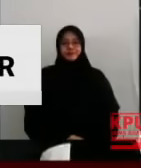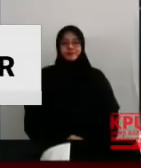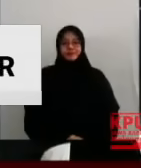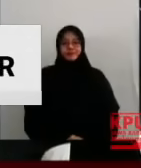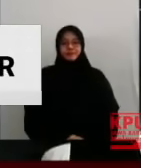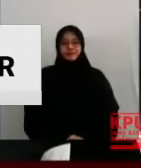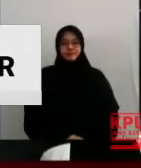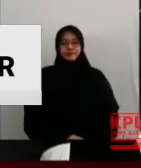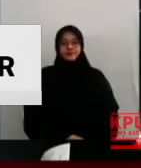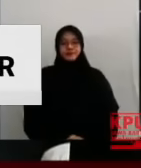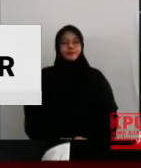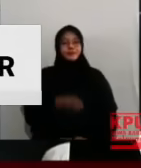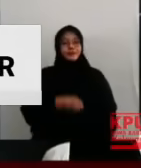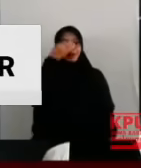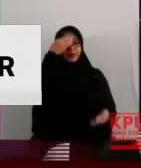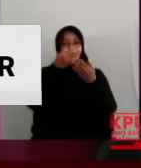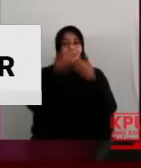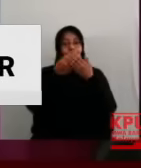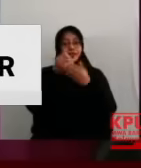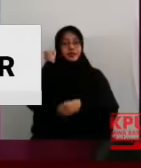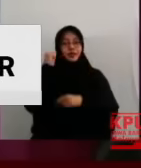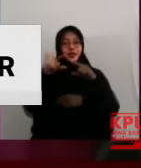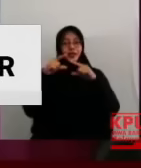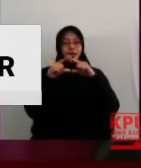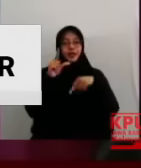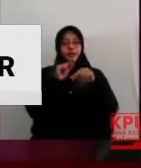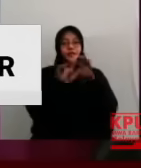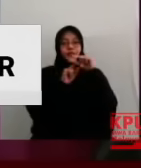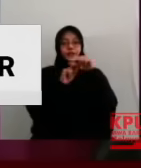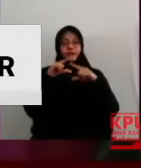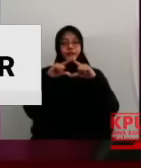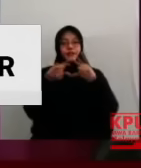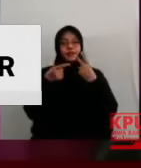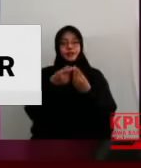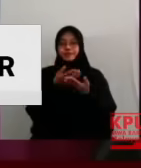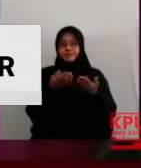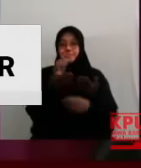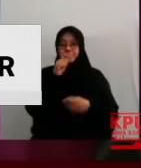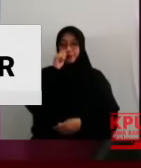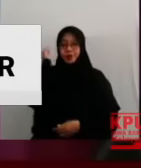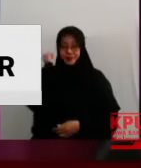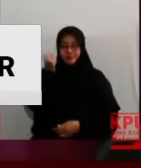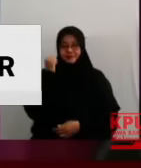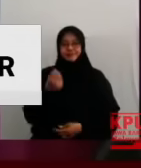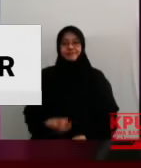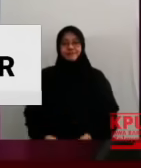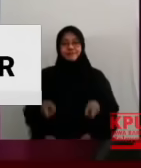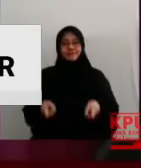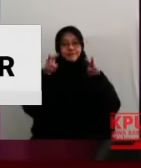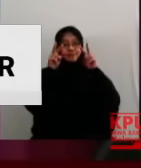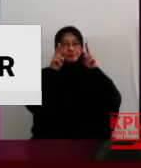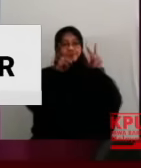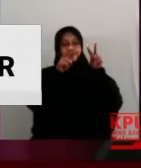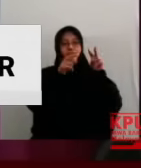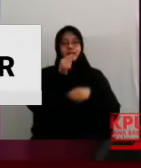wabar terima kasih bapak ibu hadirin yang kami hormati marilah kita simak bersama